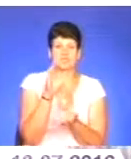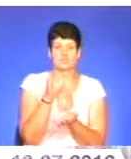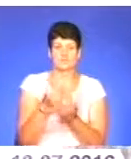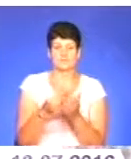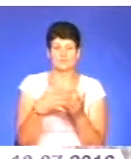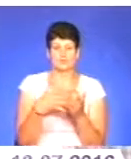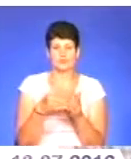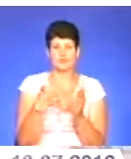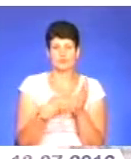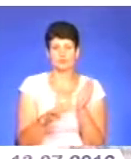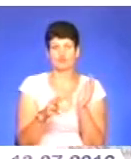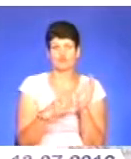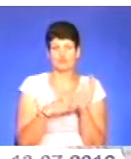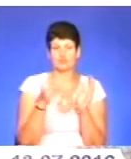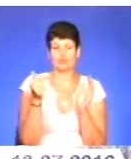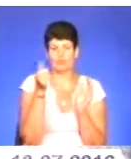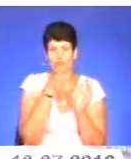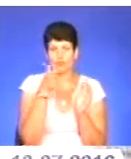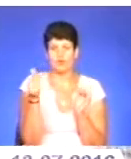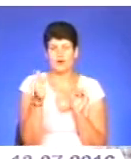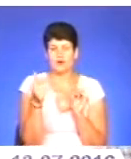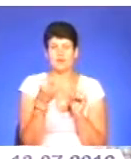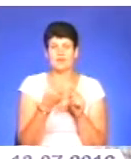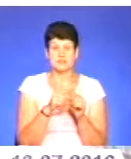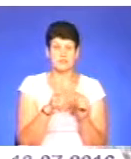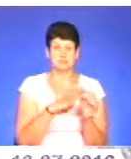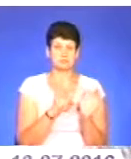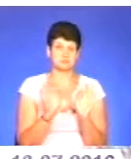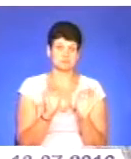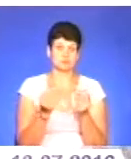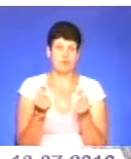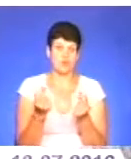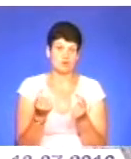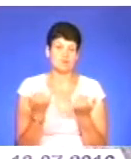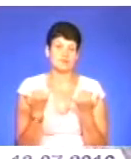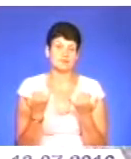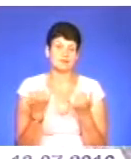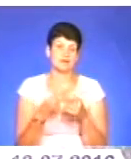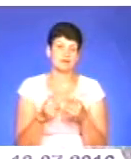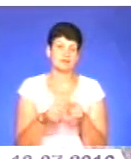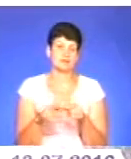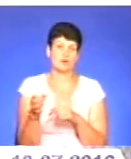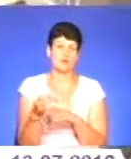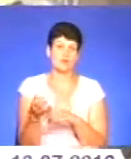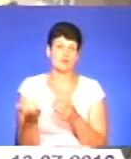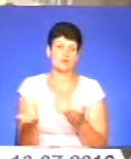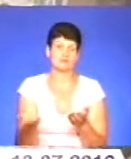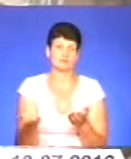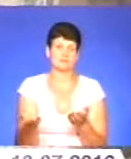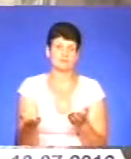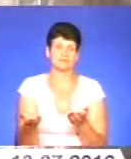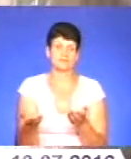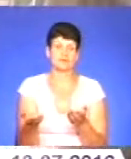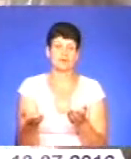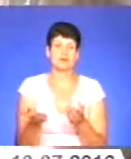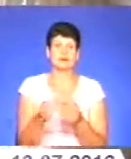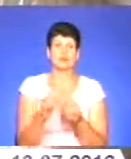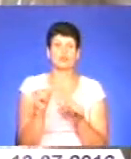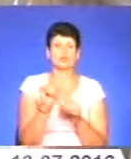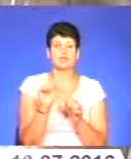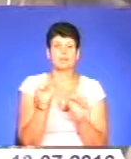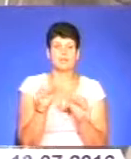кошти не настільки великі, але використовуються вони за призначенням. В зв'язку з тим, напевно, що кладовище вже три в Тернополі, то, напевно, треба було б